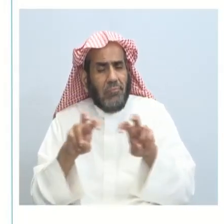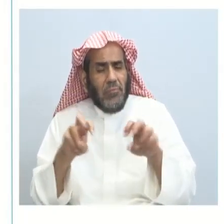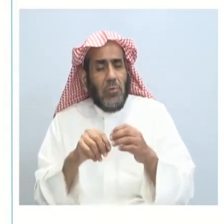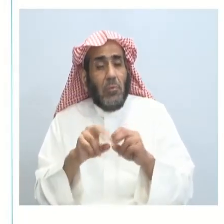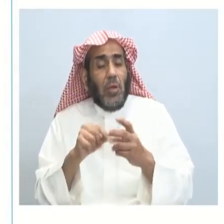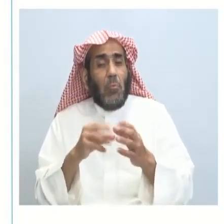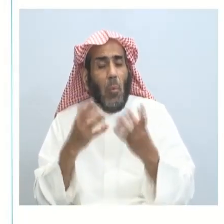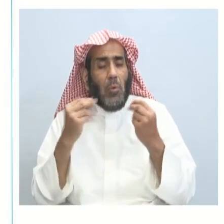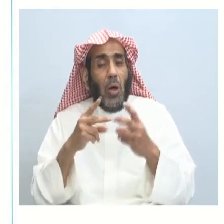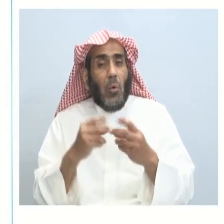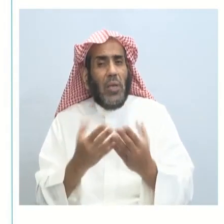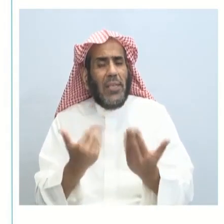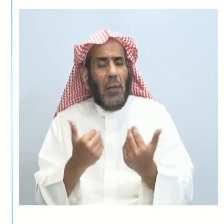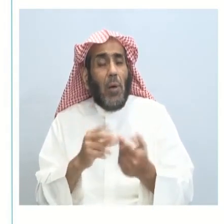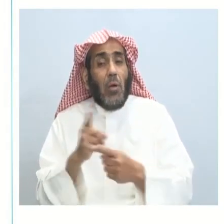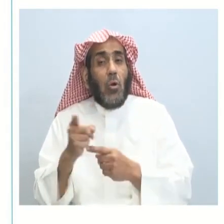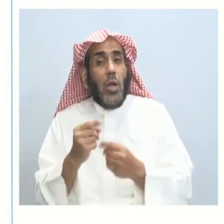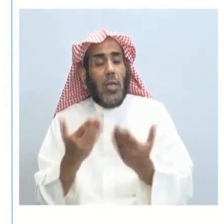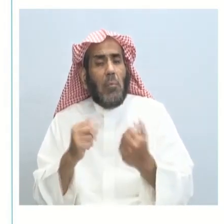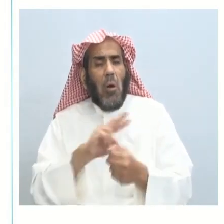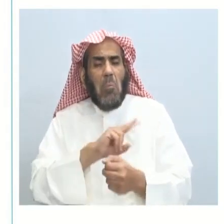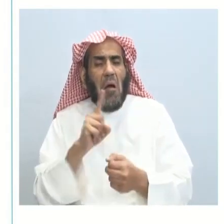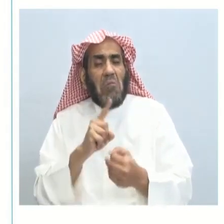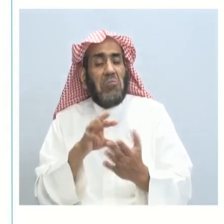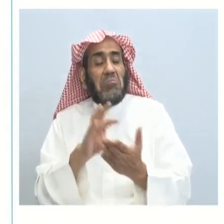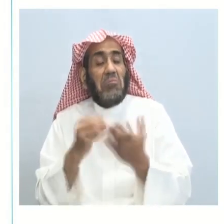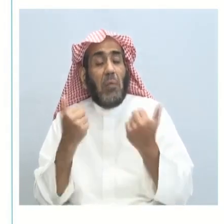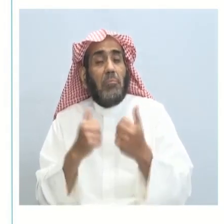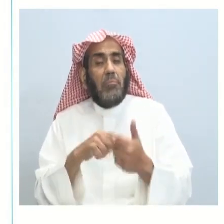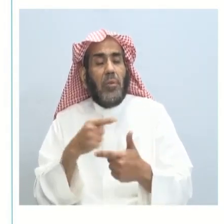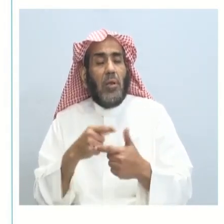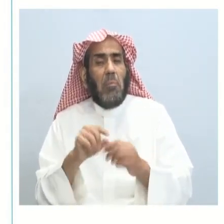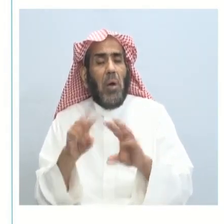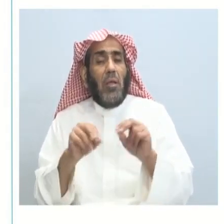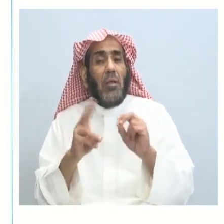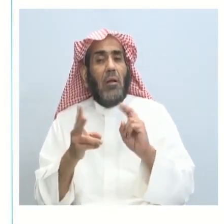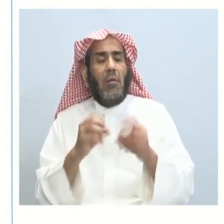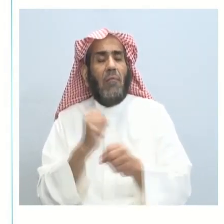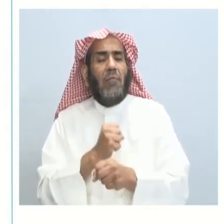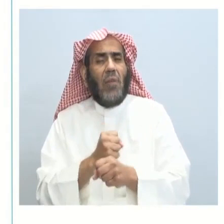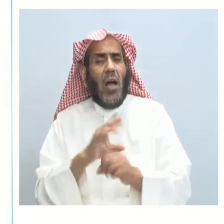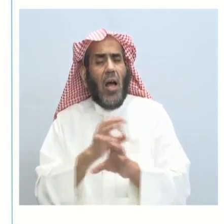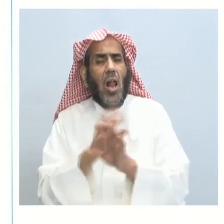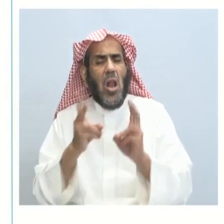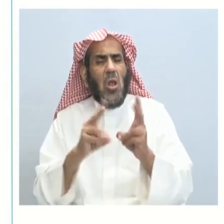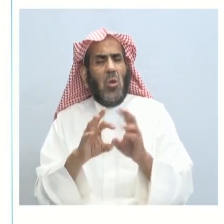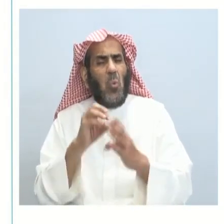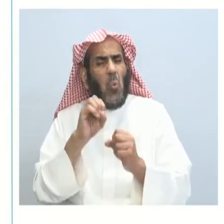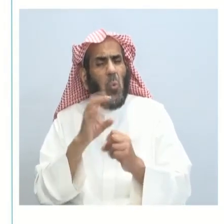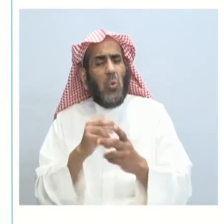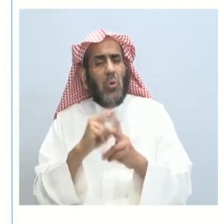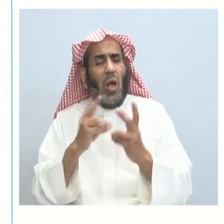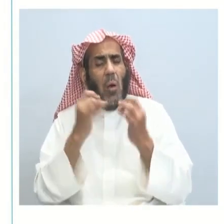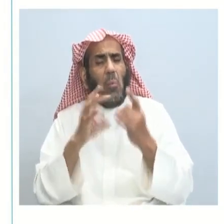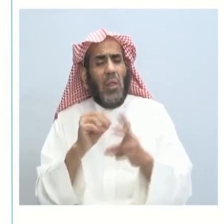سابحث عن معلومات حول الطلب هل هنالك طلب ام لا يوجود للطلب وذكرنا بعض الفعاليات قد يكون الطلب كامل وهنالك بعض